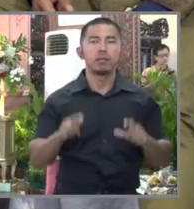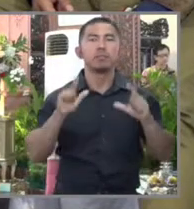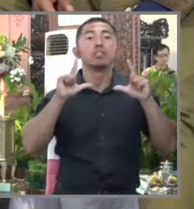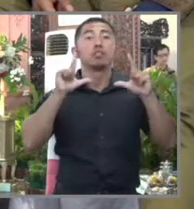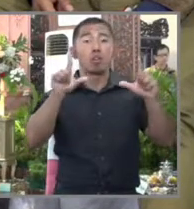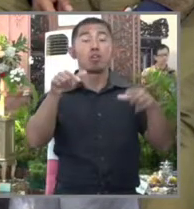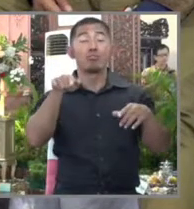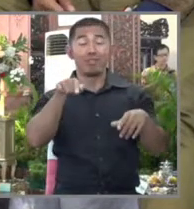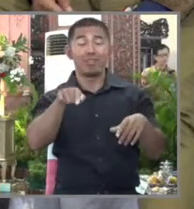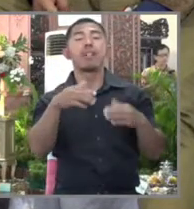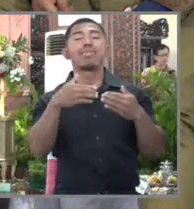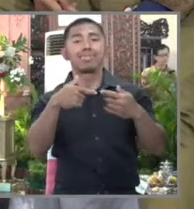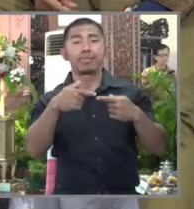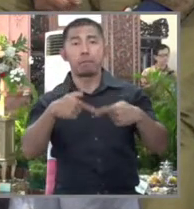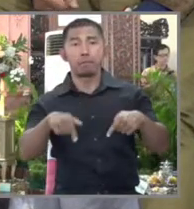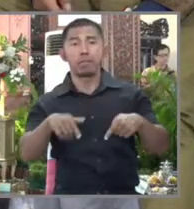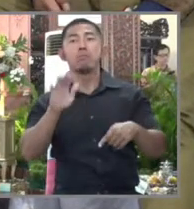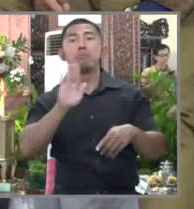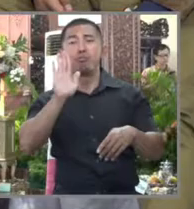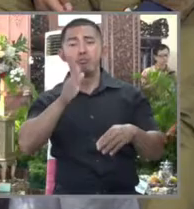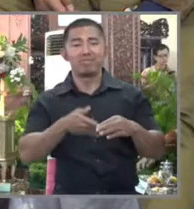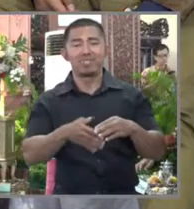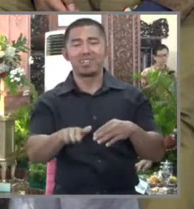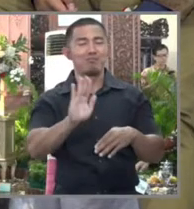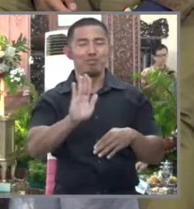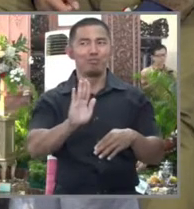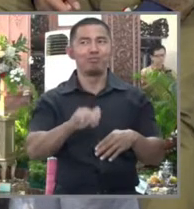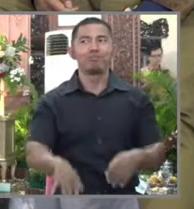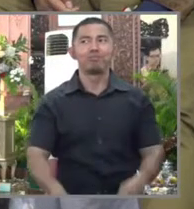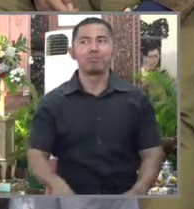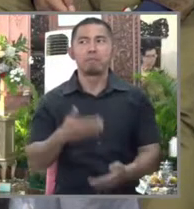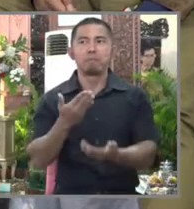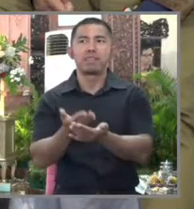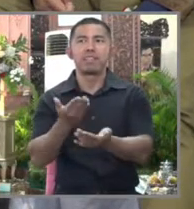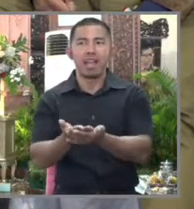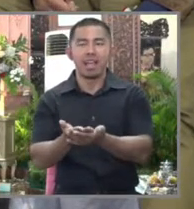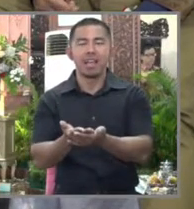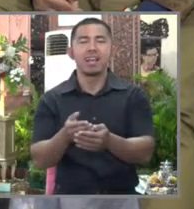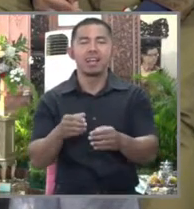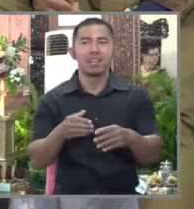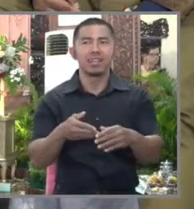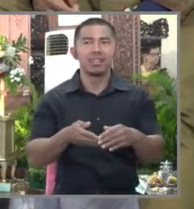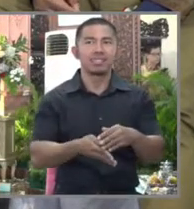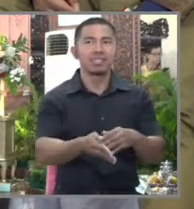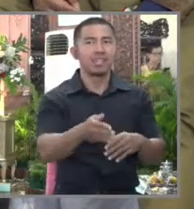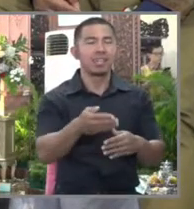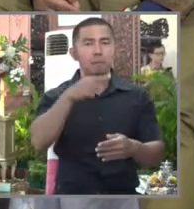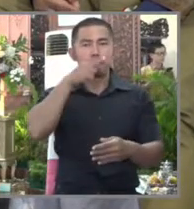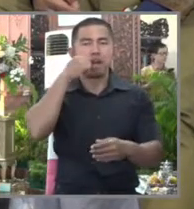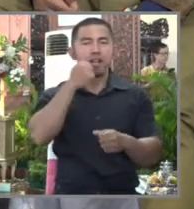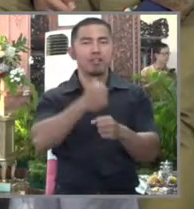ada tapi belum dilaksanakan seperti itu. Mohon dilaksanakan nggih Bapak